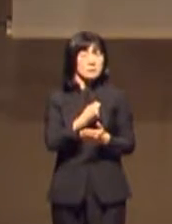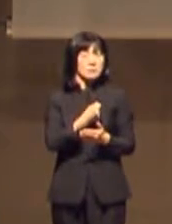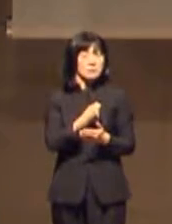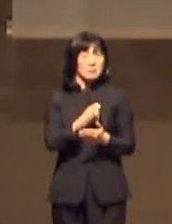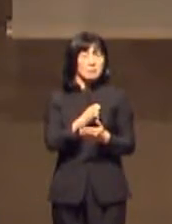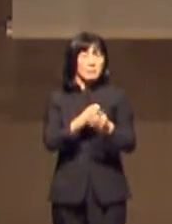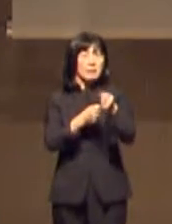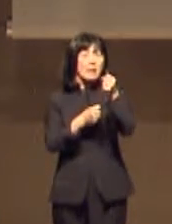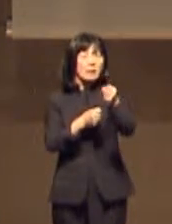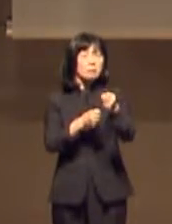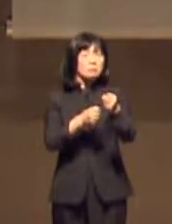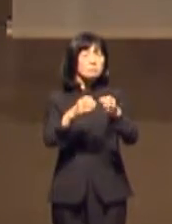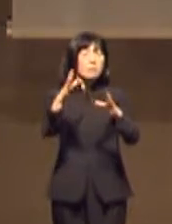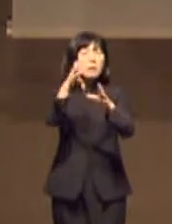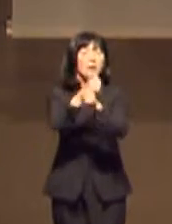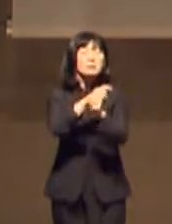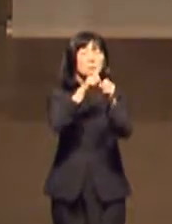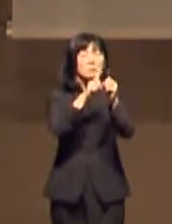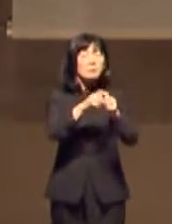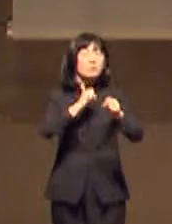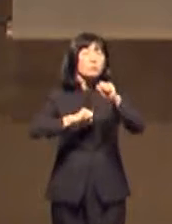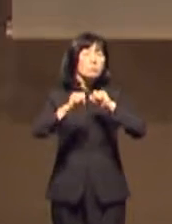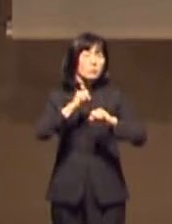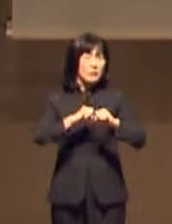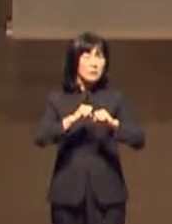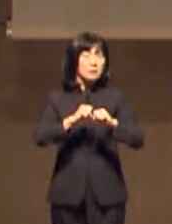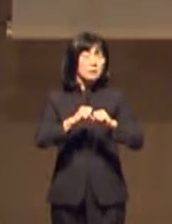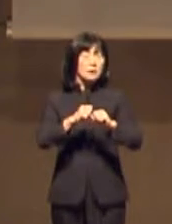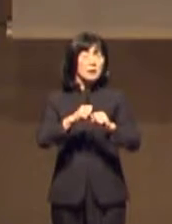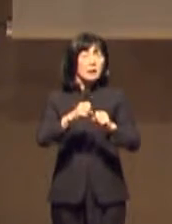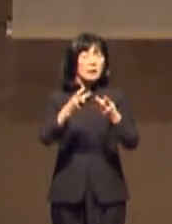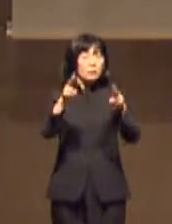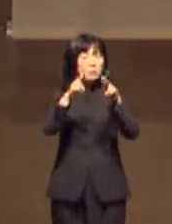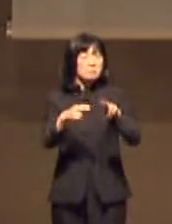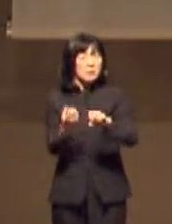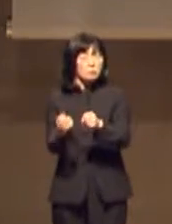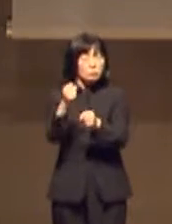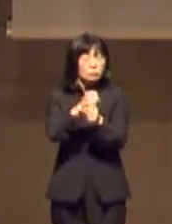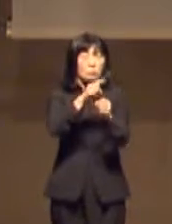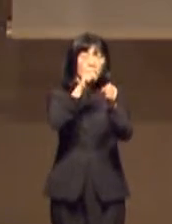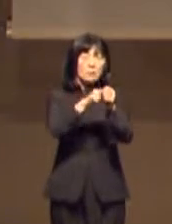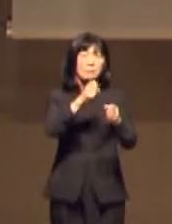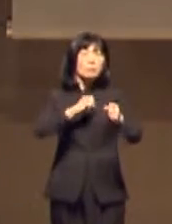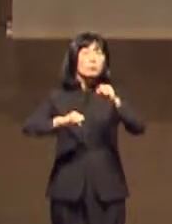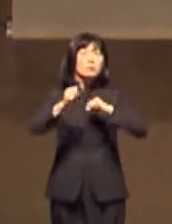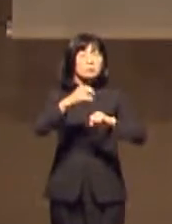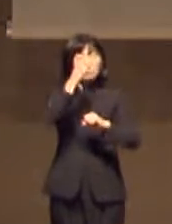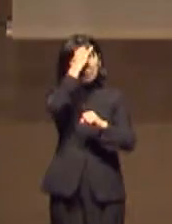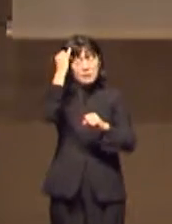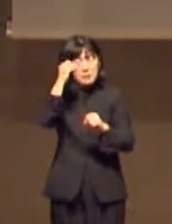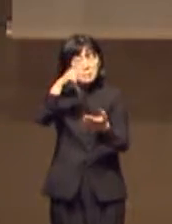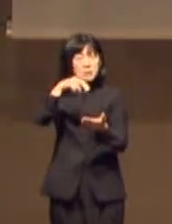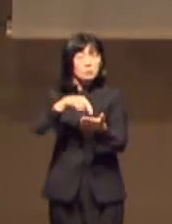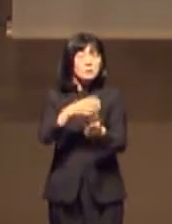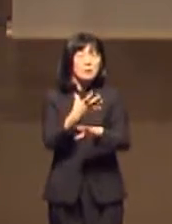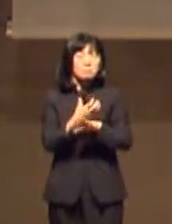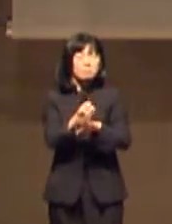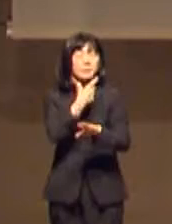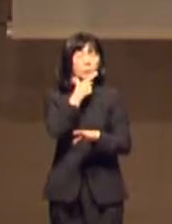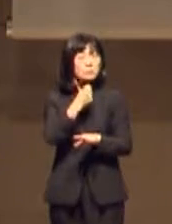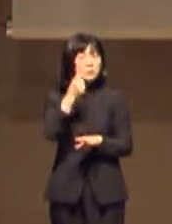兵器廃絶に向けて動き広島の復興への取り組みなどを、知識として習得していただけるようにしております